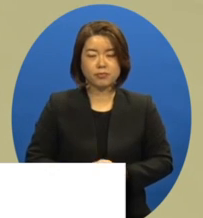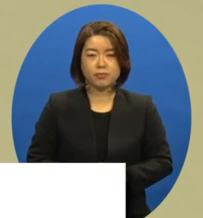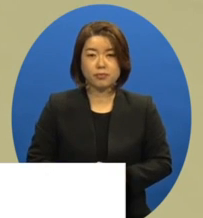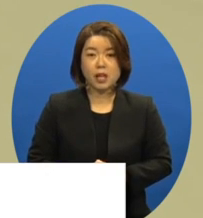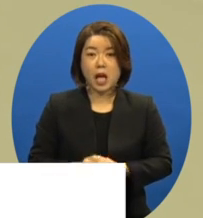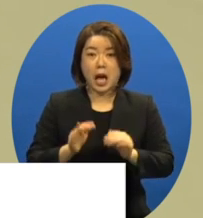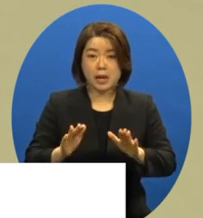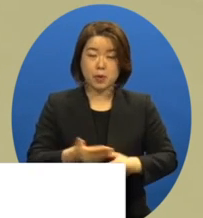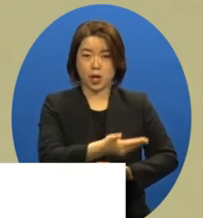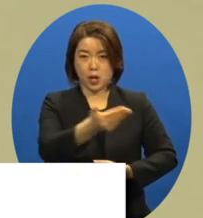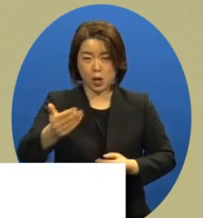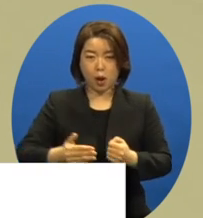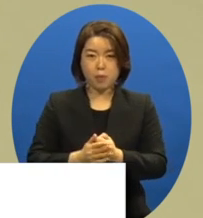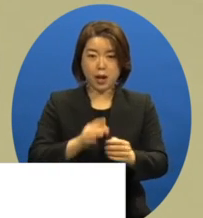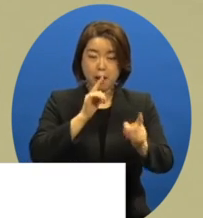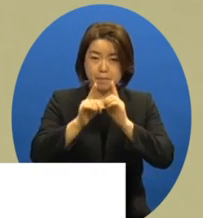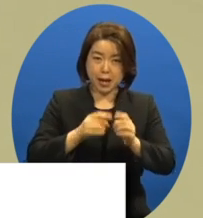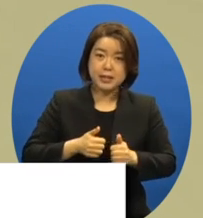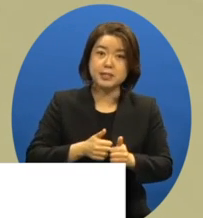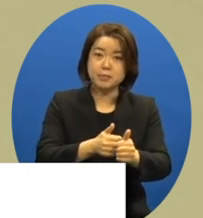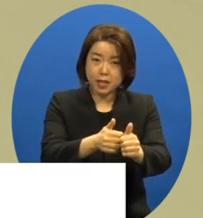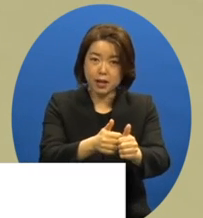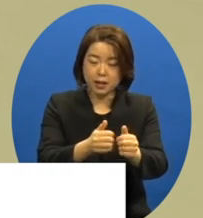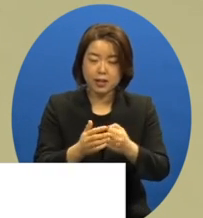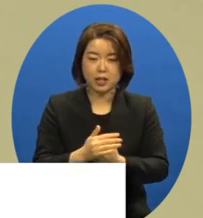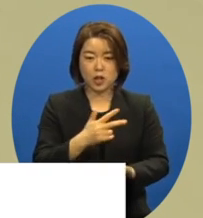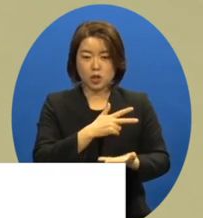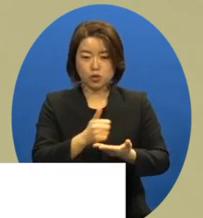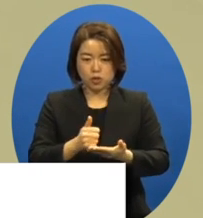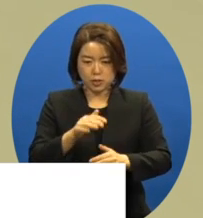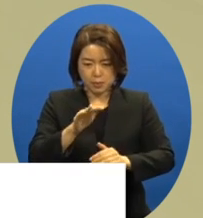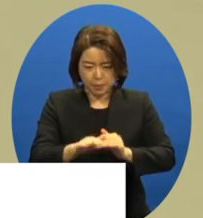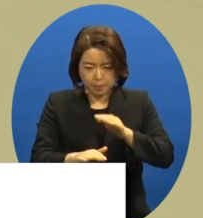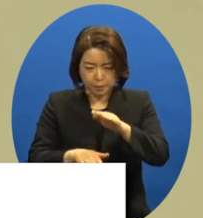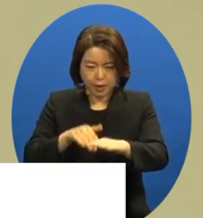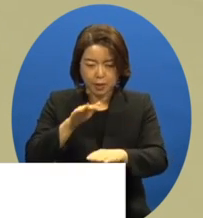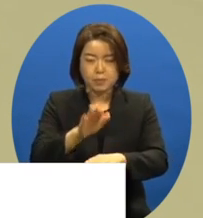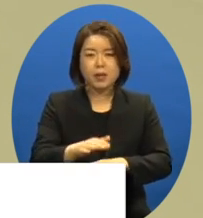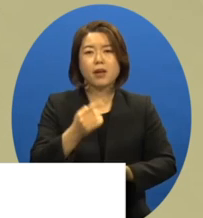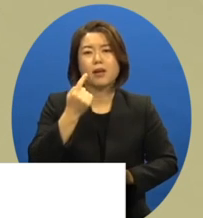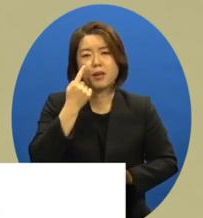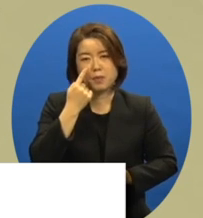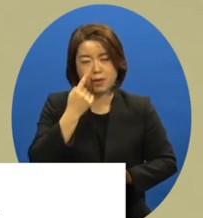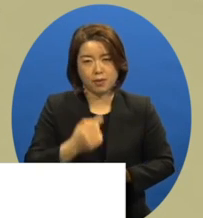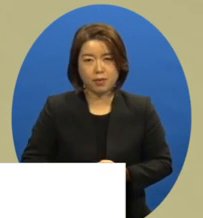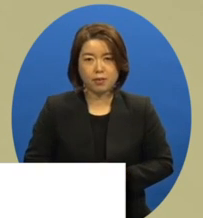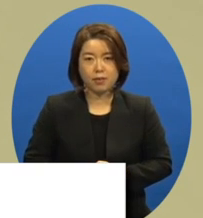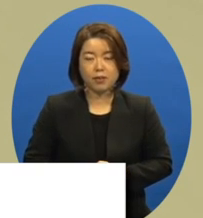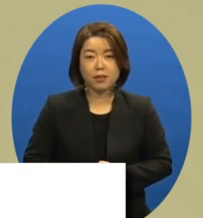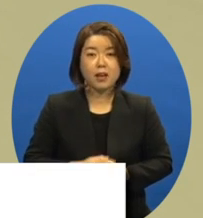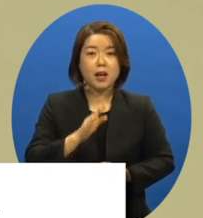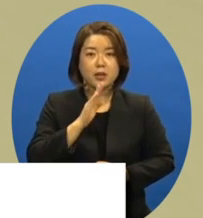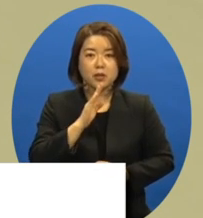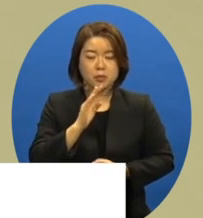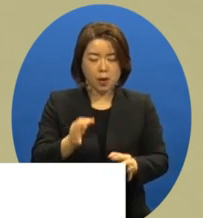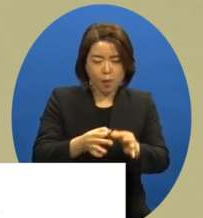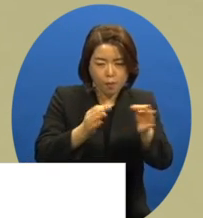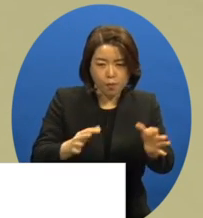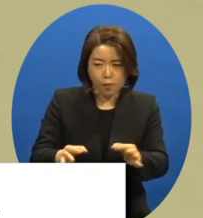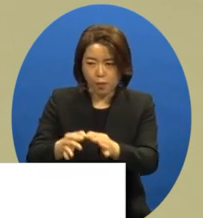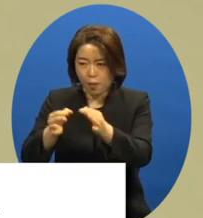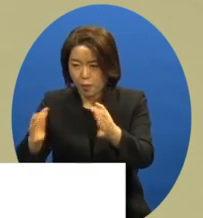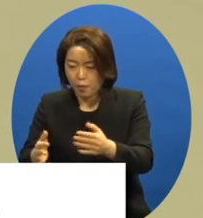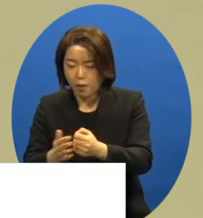이번에 여러분이 말씀을 따라 주님을 한번 따라가 보시기 바랍니다. 그러면 순간순간